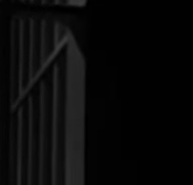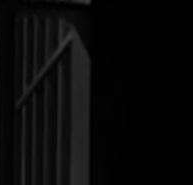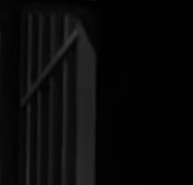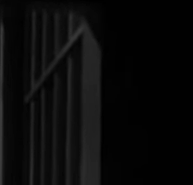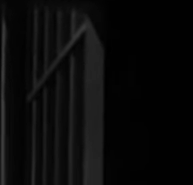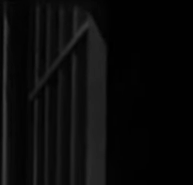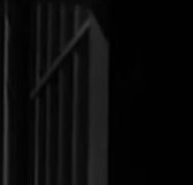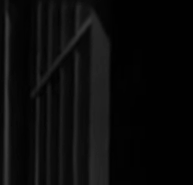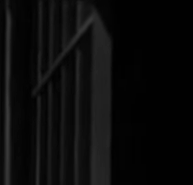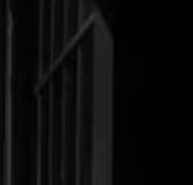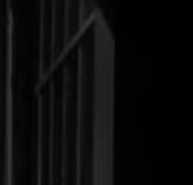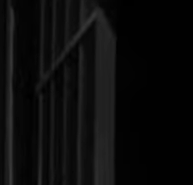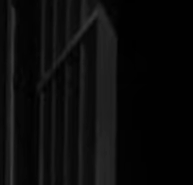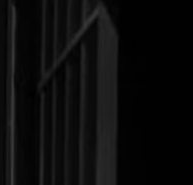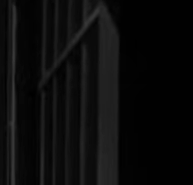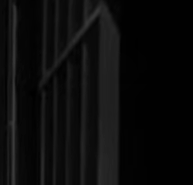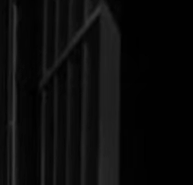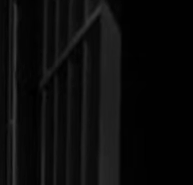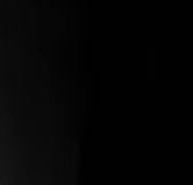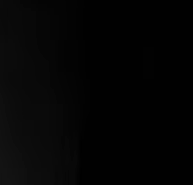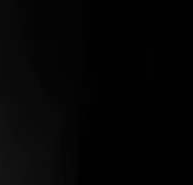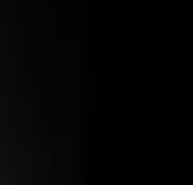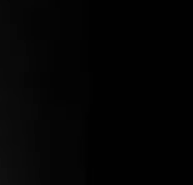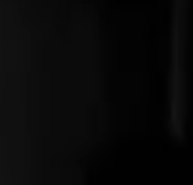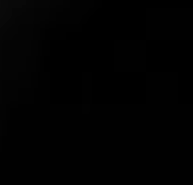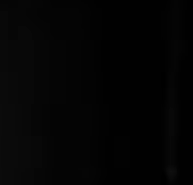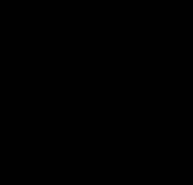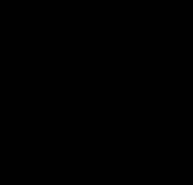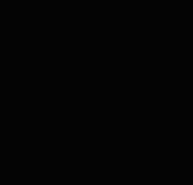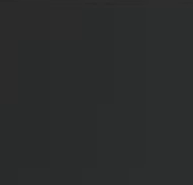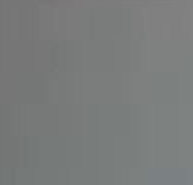18. September 1942 hingerichtet.